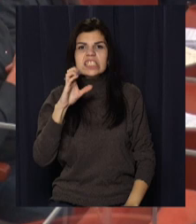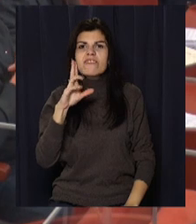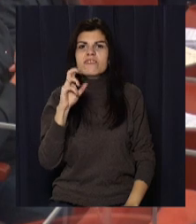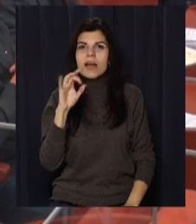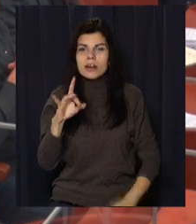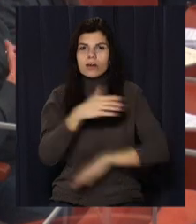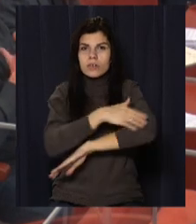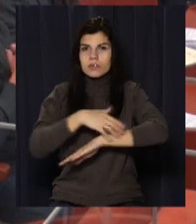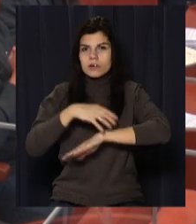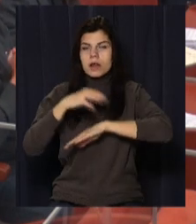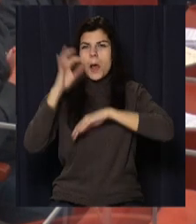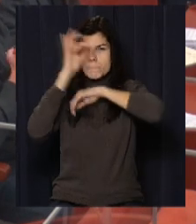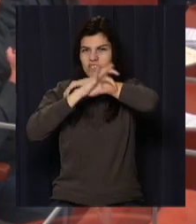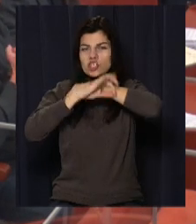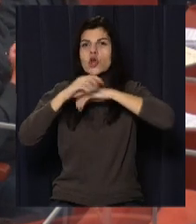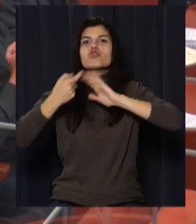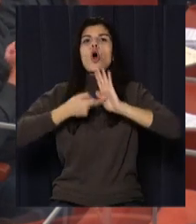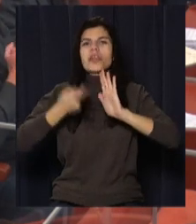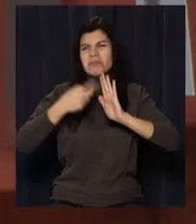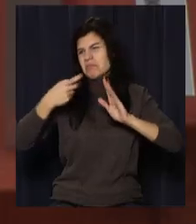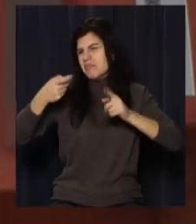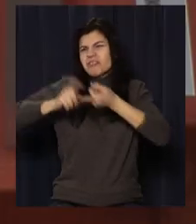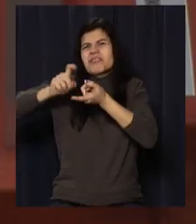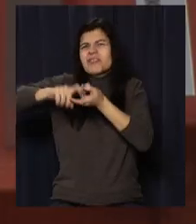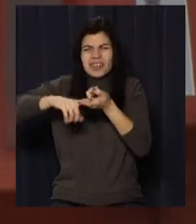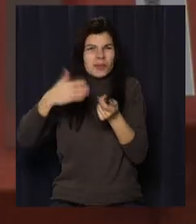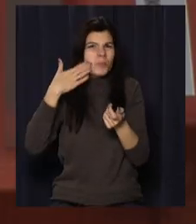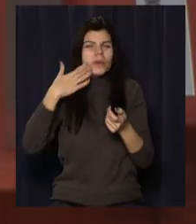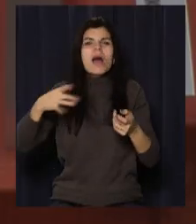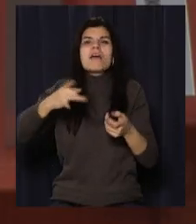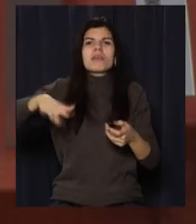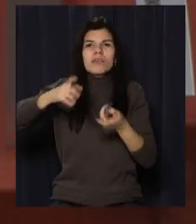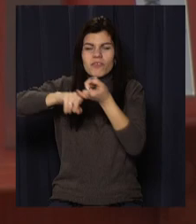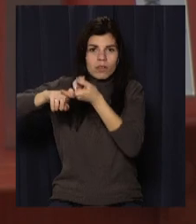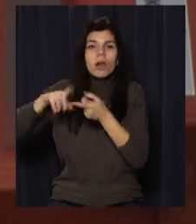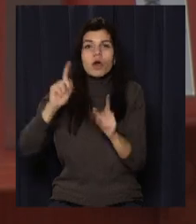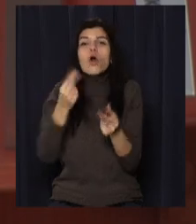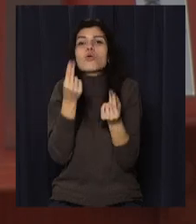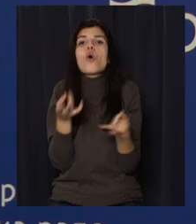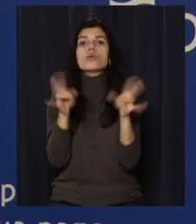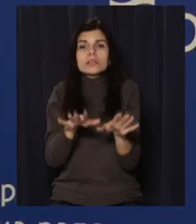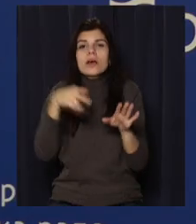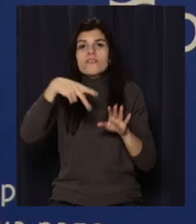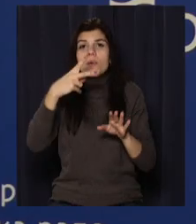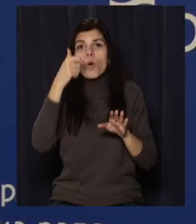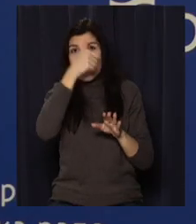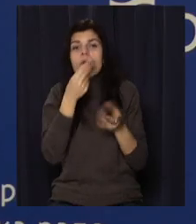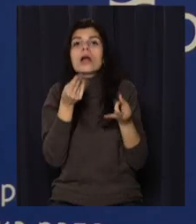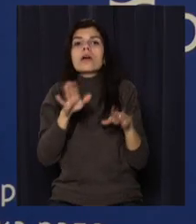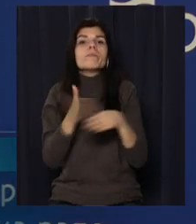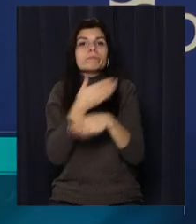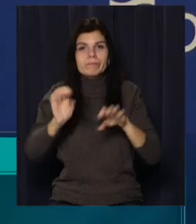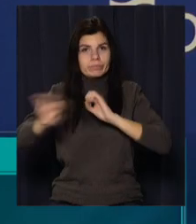Північно-Донецької. Крім того, депутати розподілили залишки грошей з бюджету 2021-го. Швидко,